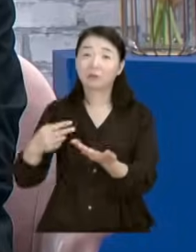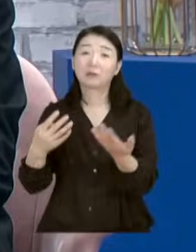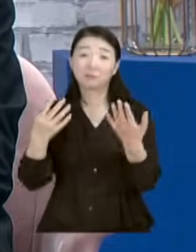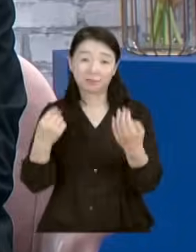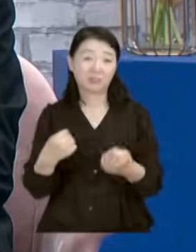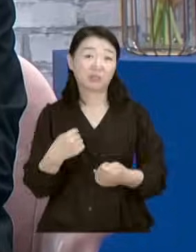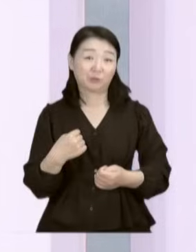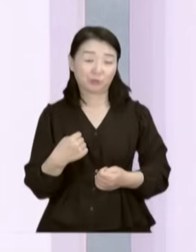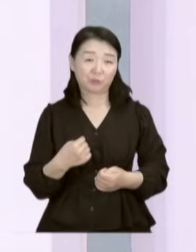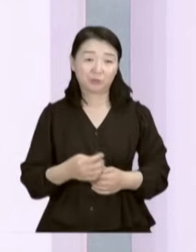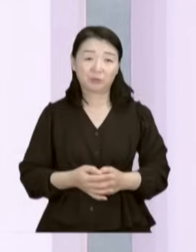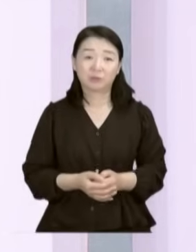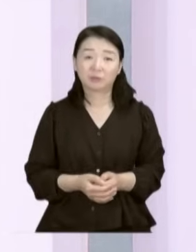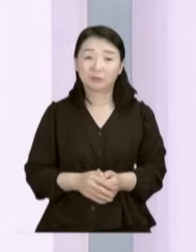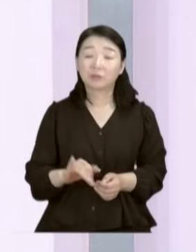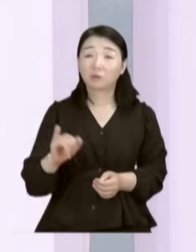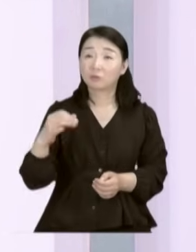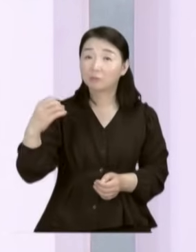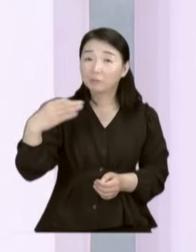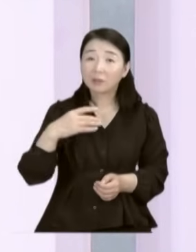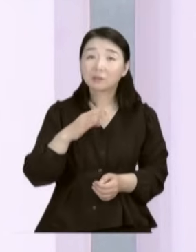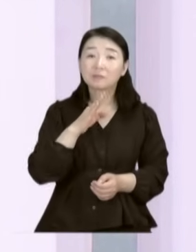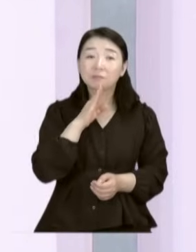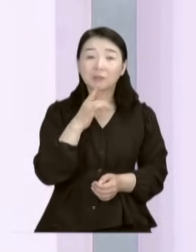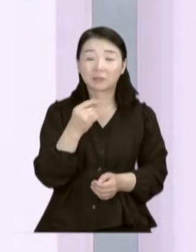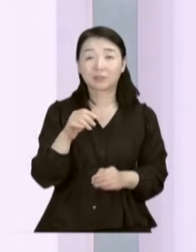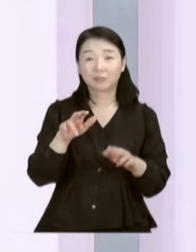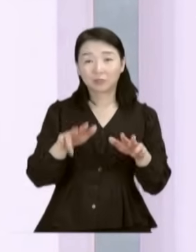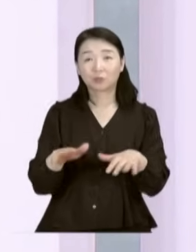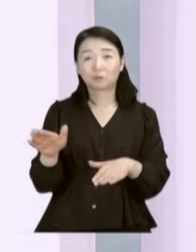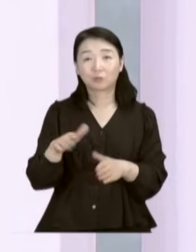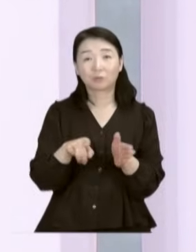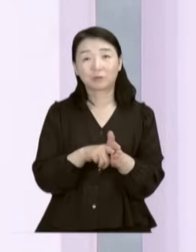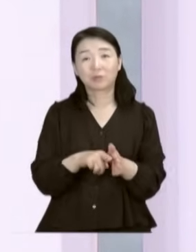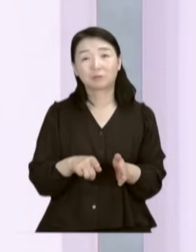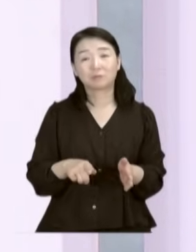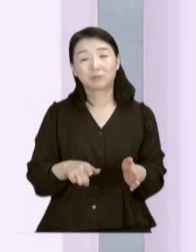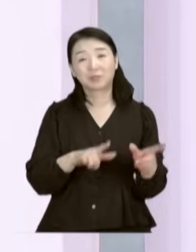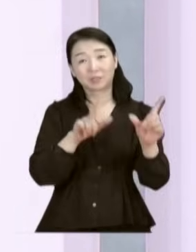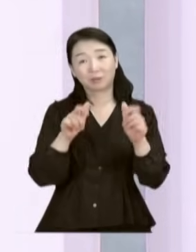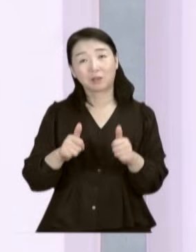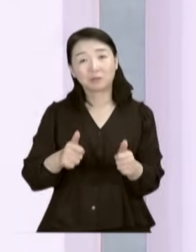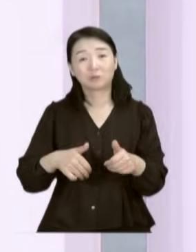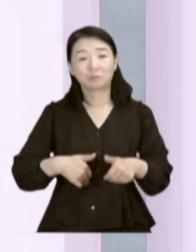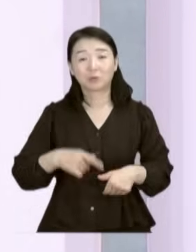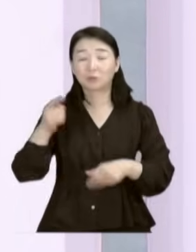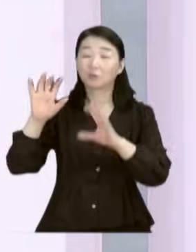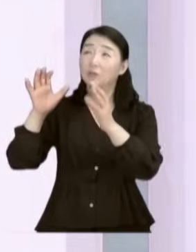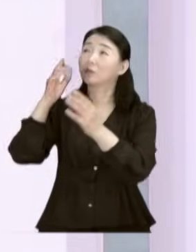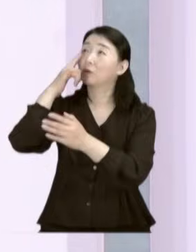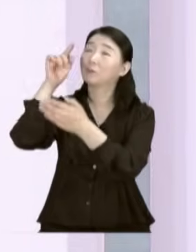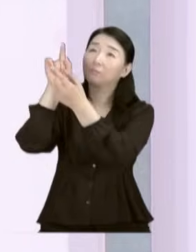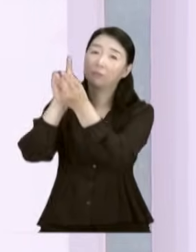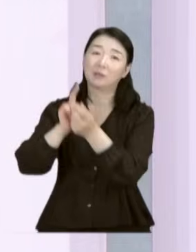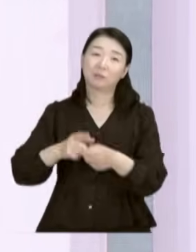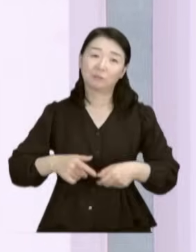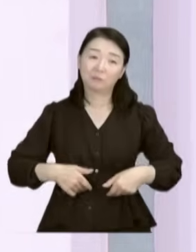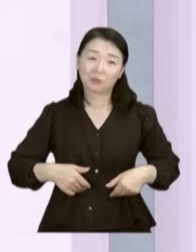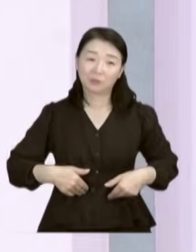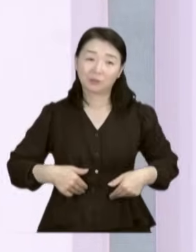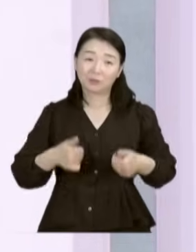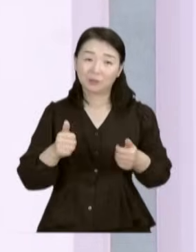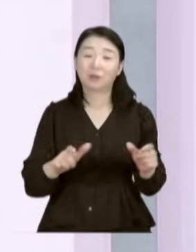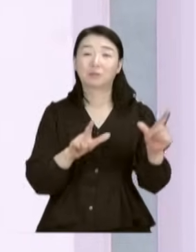신앙적으로 근데 언니도 그 얘기하더라고요 맞아 나 이제 열심히 할 거야 천국 가서 엄마 만나야 되니까 열심히